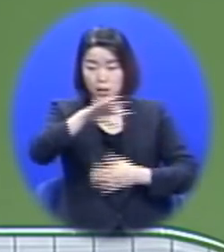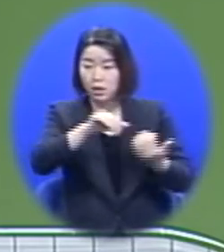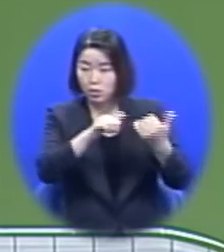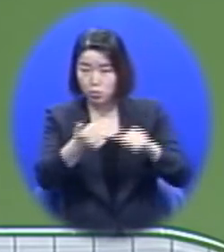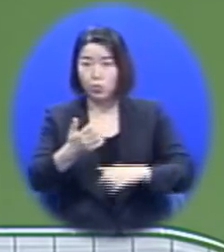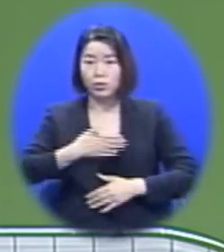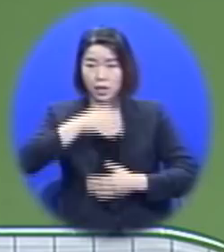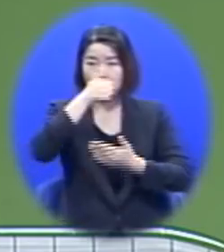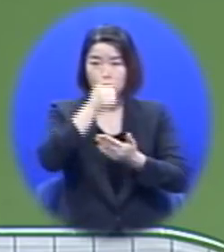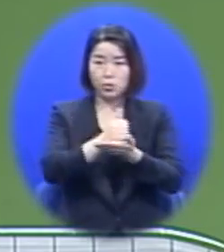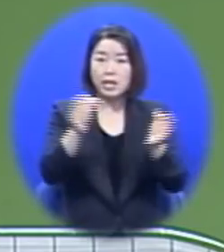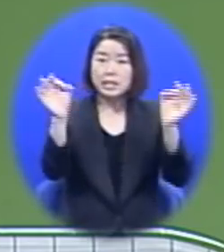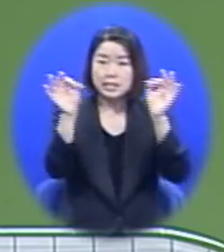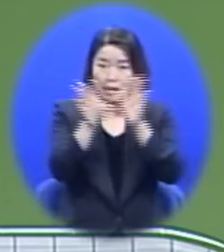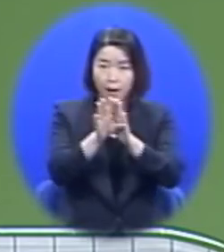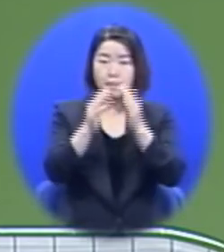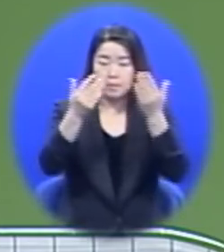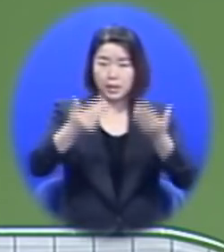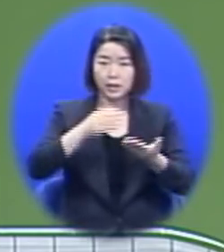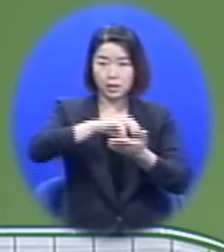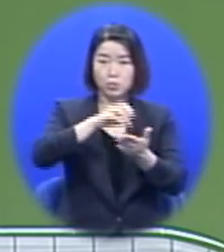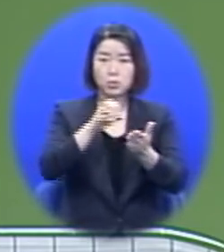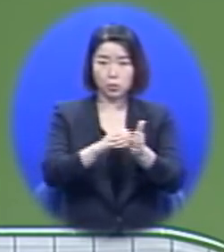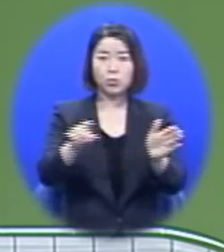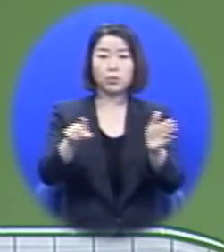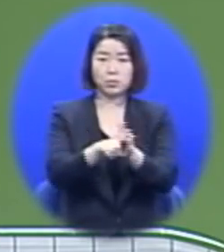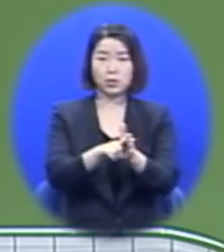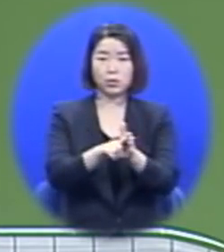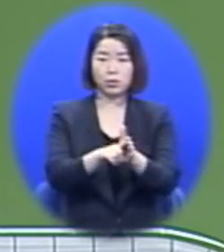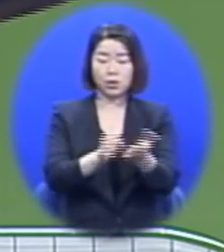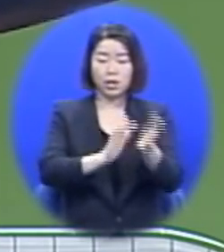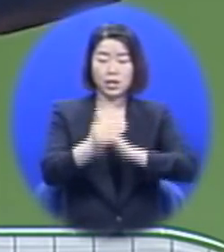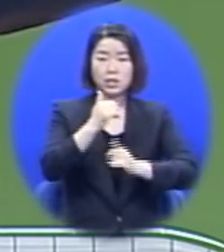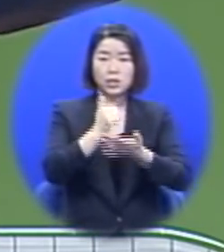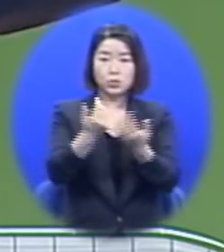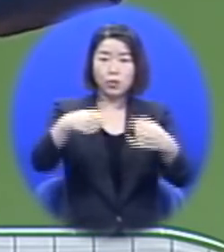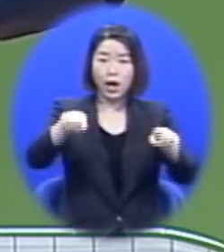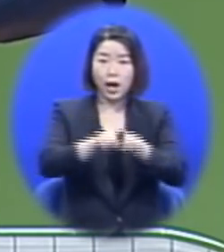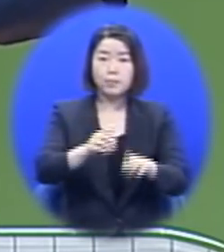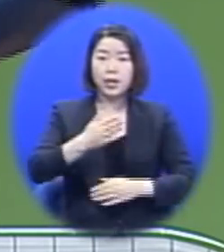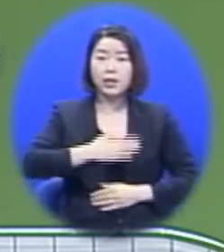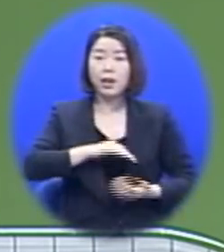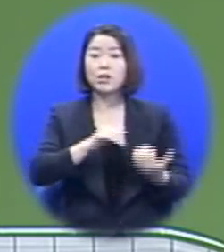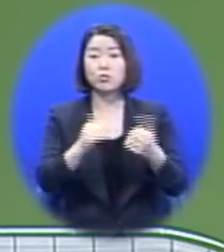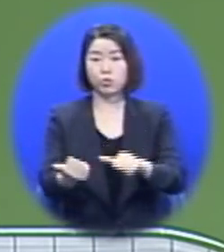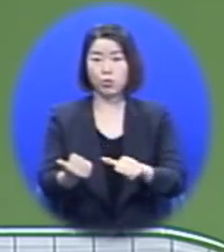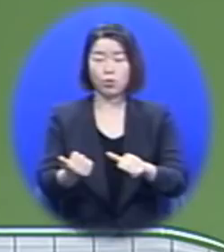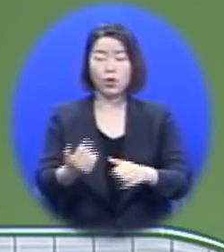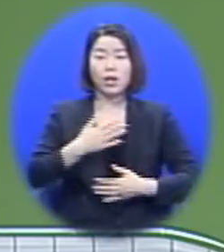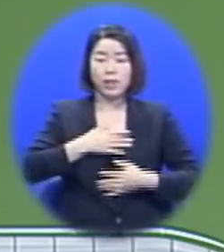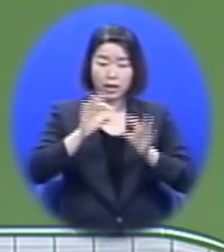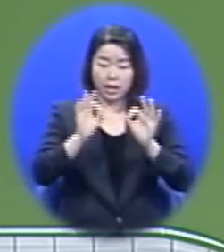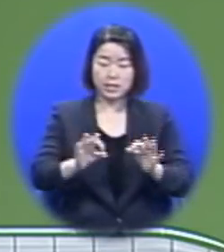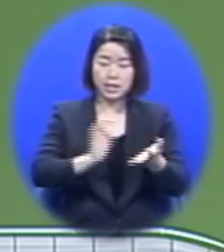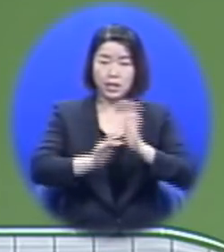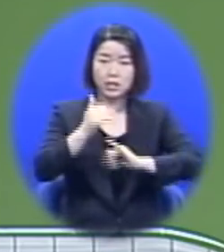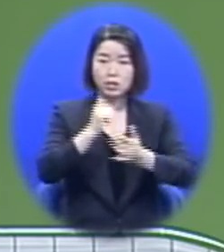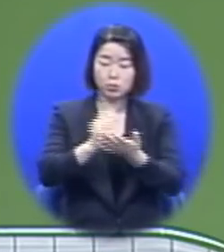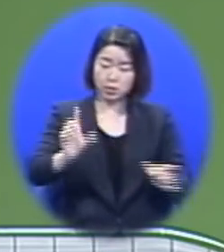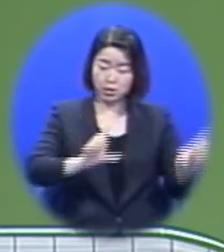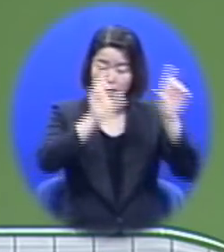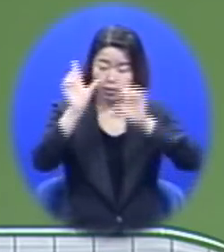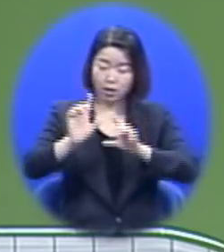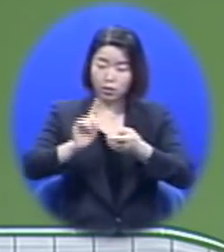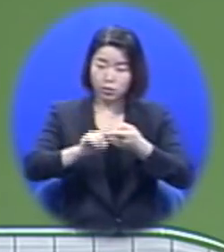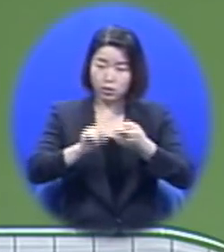내 죄가 사함 받았다는 정도는 믿었지만, 예수님과 함께 내가 죽었고 내가 이제는 예수님으로 산다는 것에